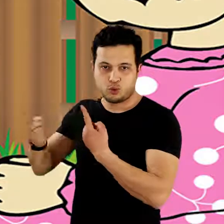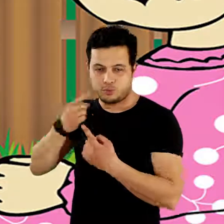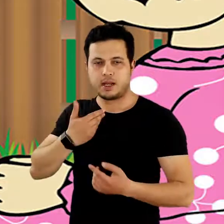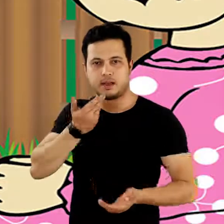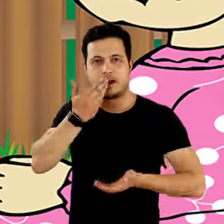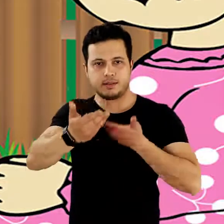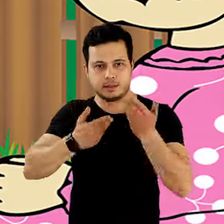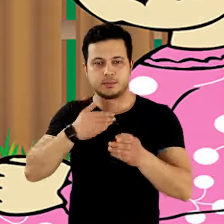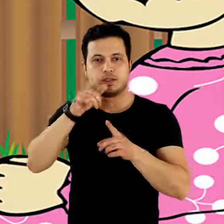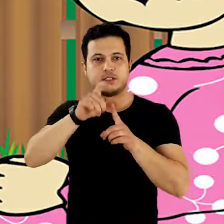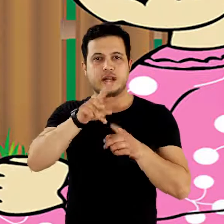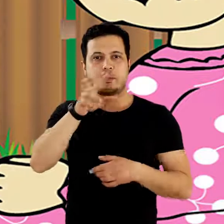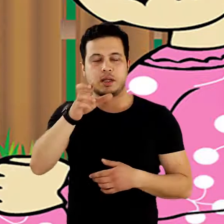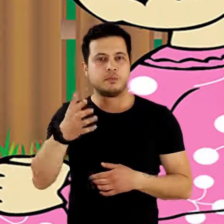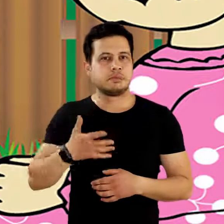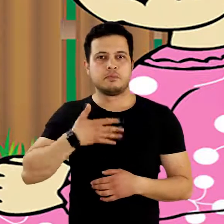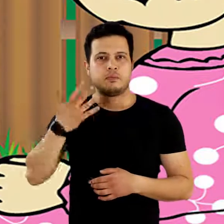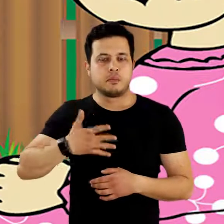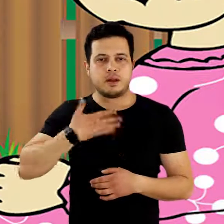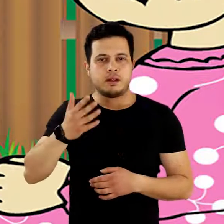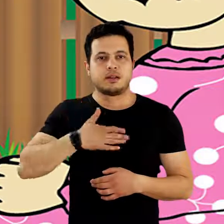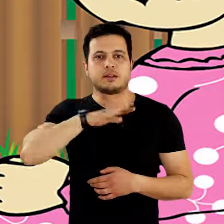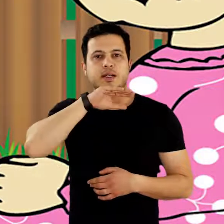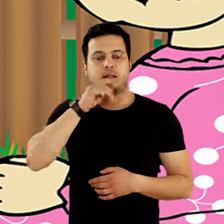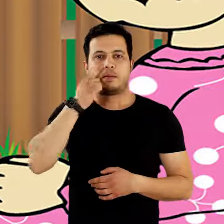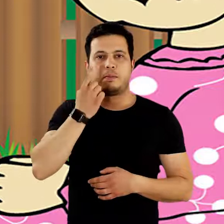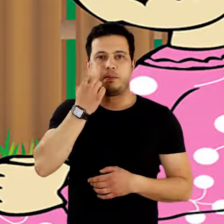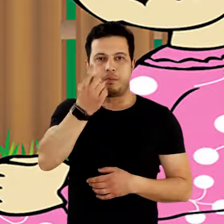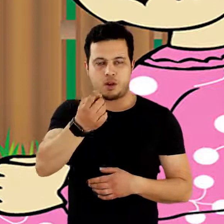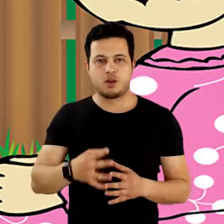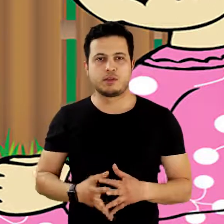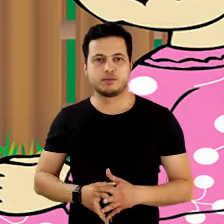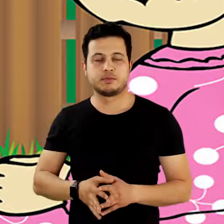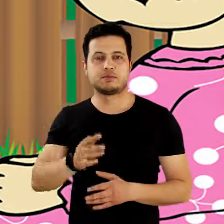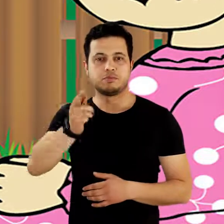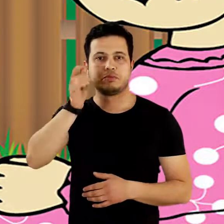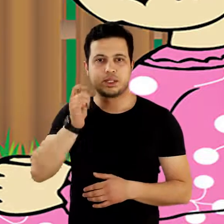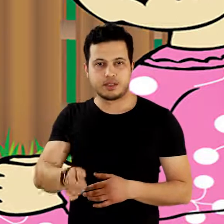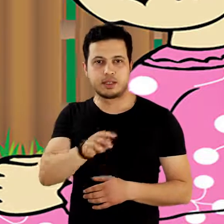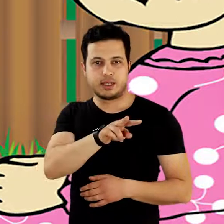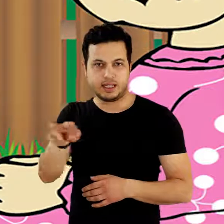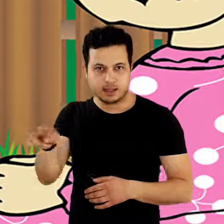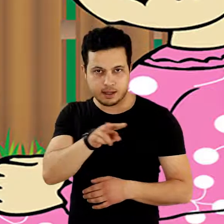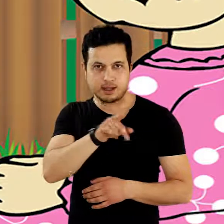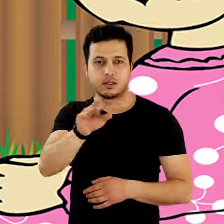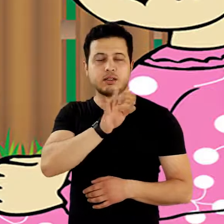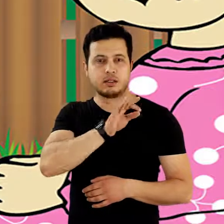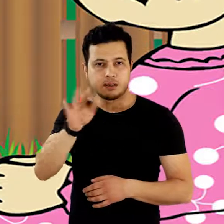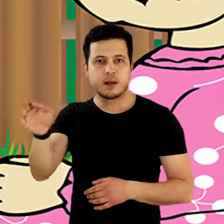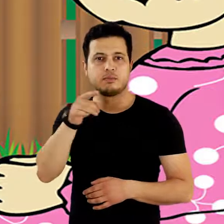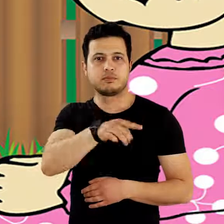Çınar'la Pınar merak dolu gözlerle dedelerine bakıyorlardı. Aslında ikisi de o sırada